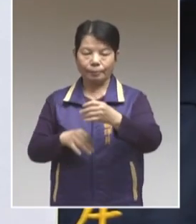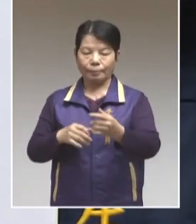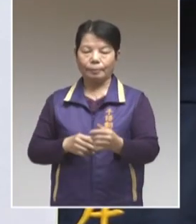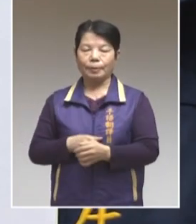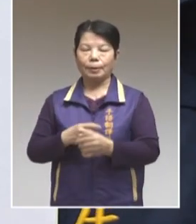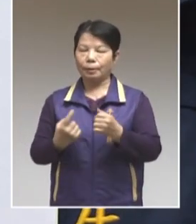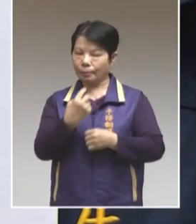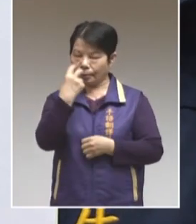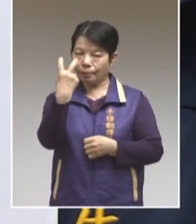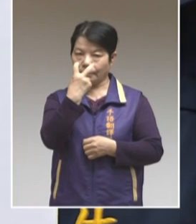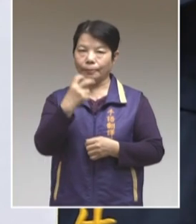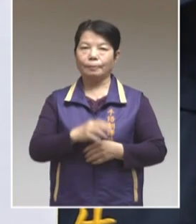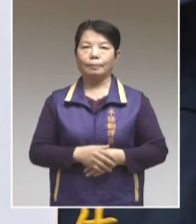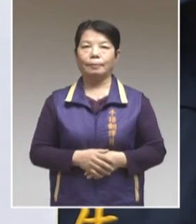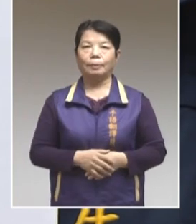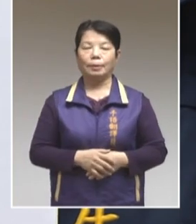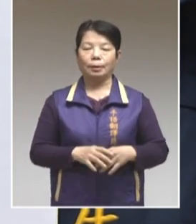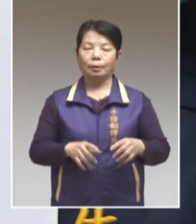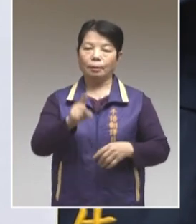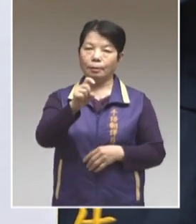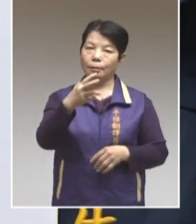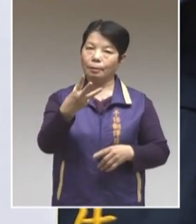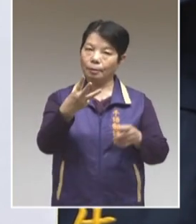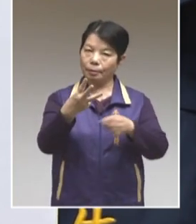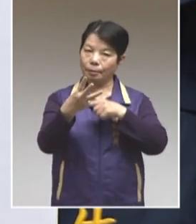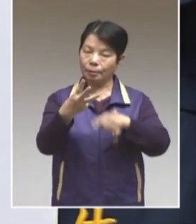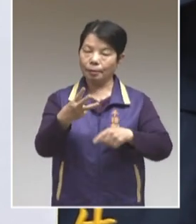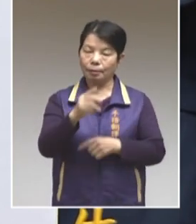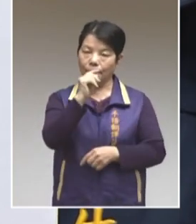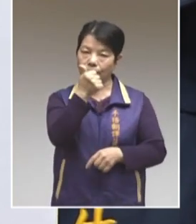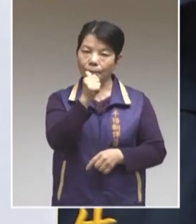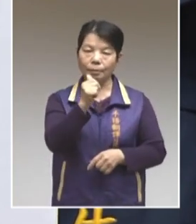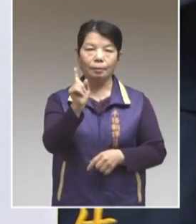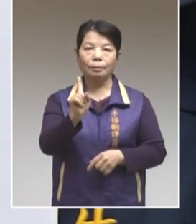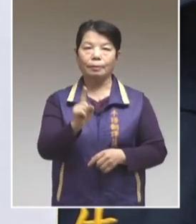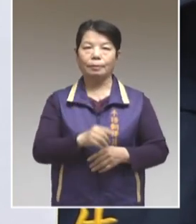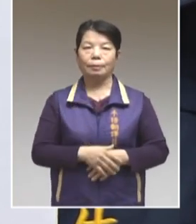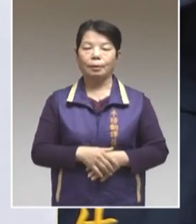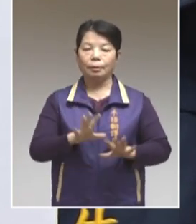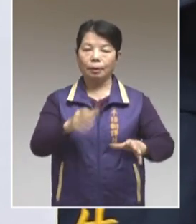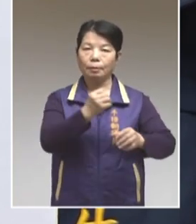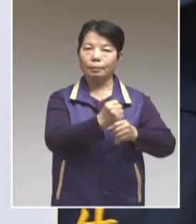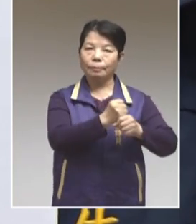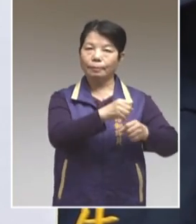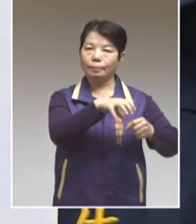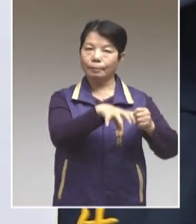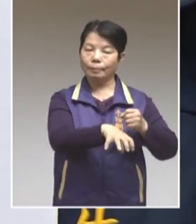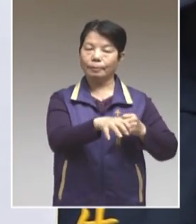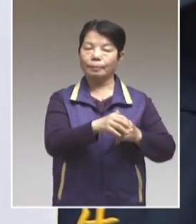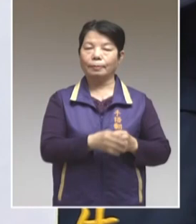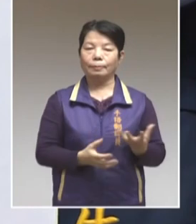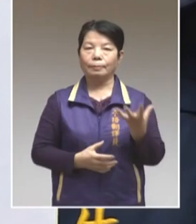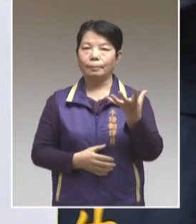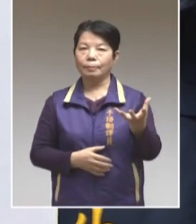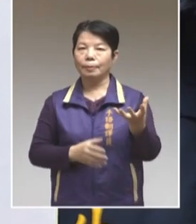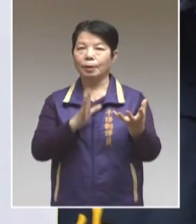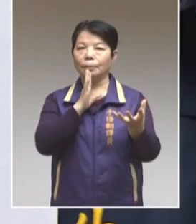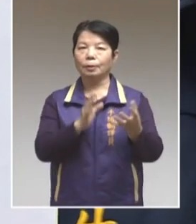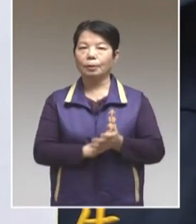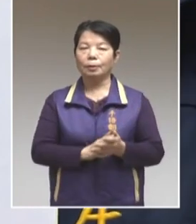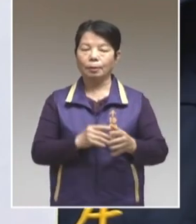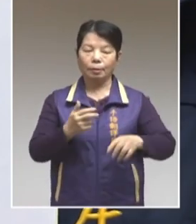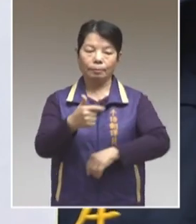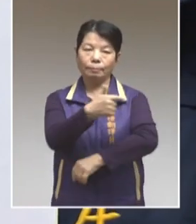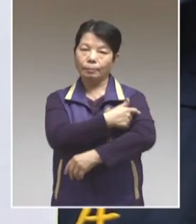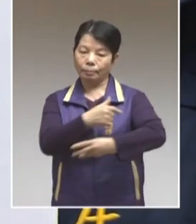剪。那这13位里面有个共同的特色这个职场的部分。大部分都打过